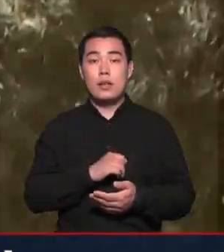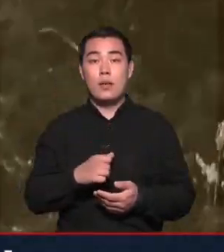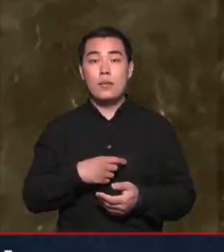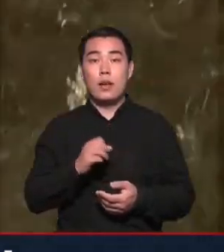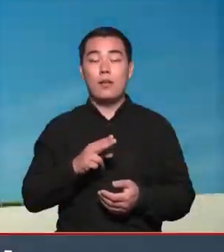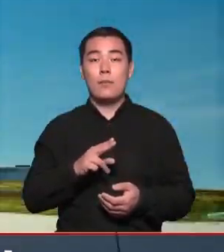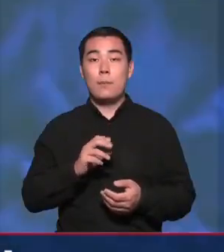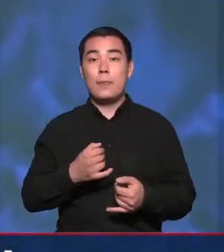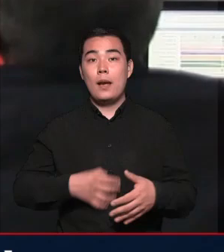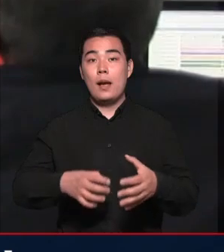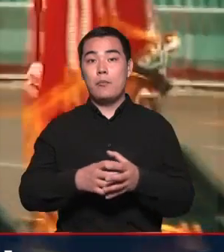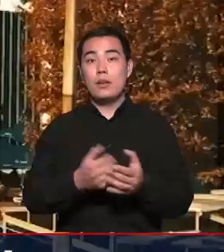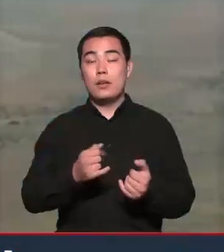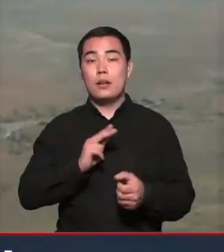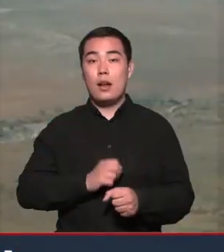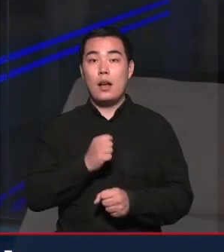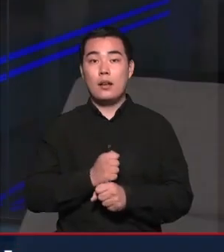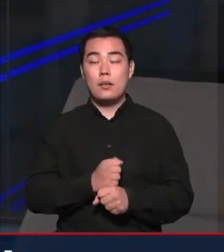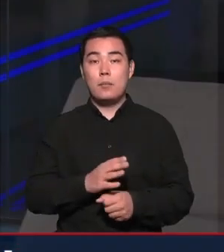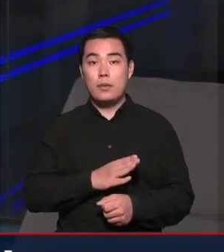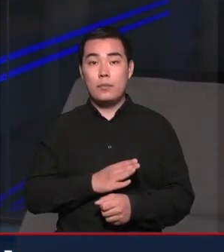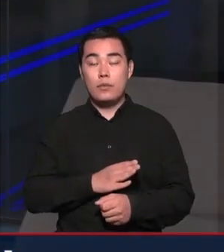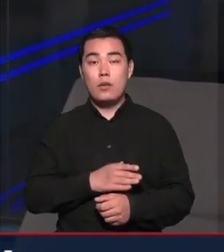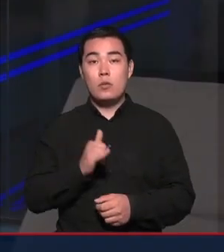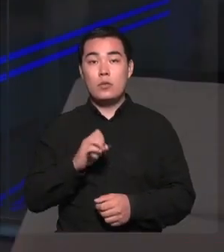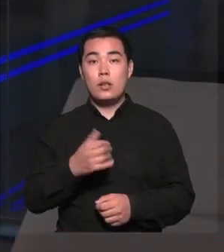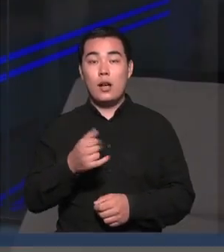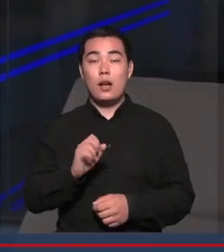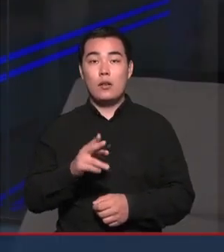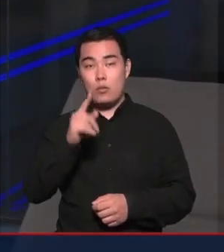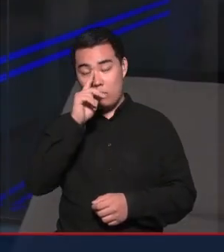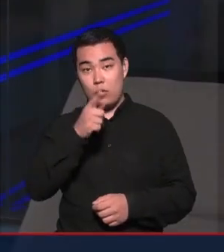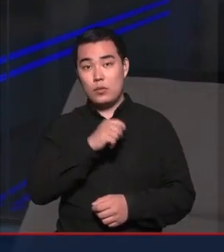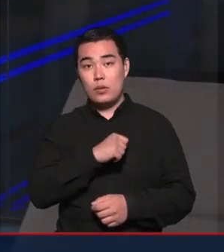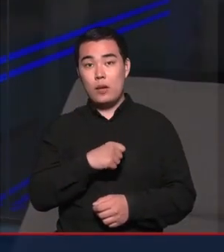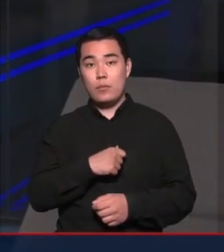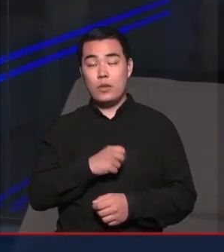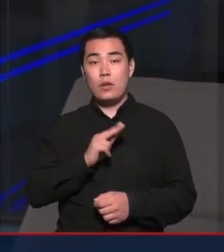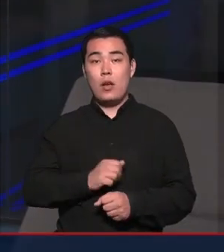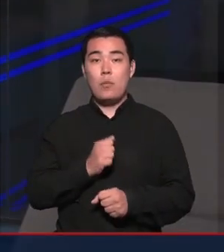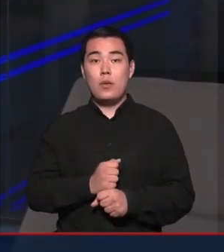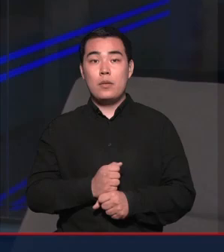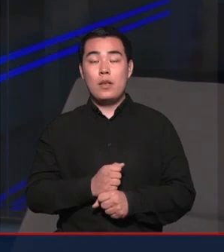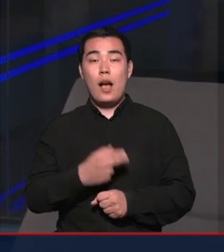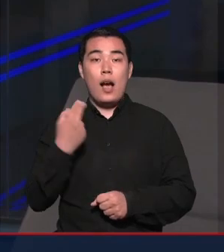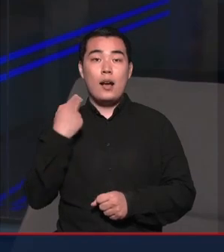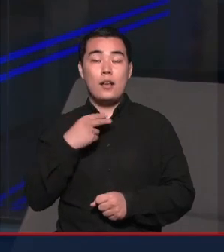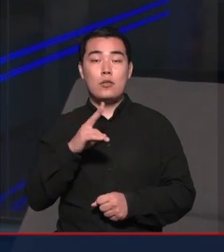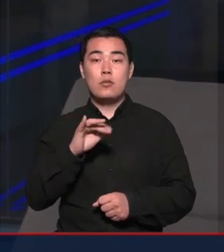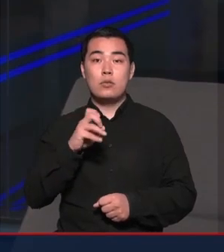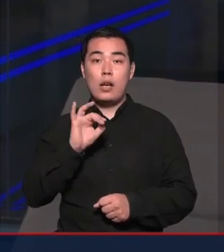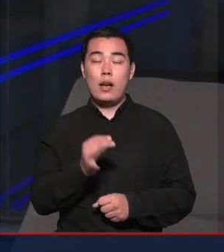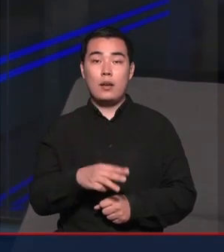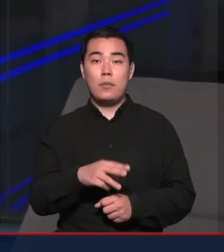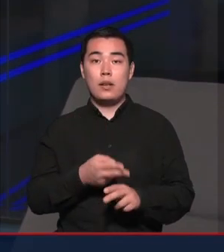ірі телекомпаниялармен әріптестік орнаған. Уже практически год. Бір жылдан бері эфирімізде ағылшын тілінде New Time